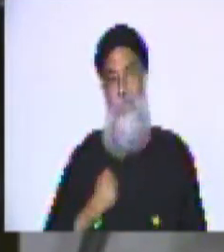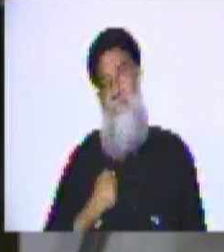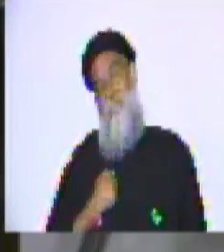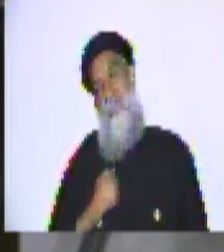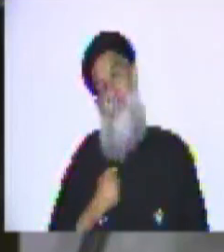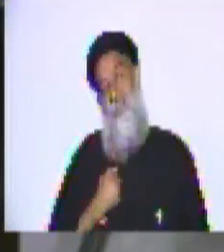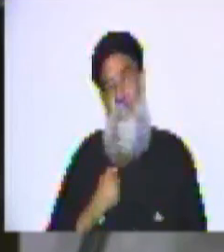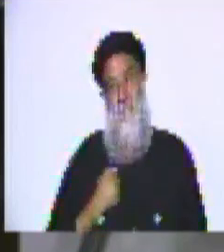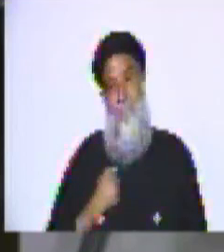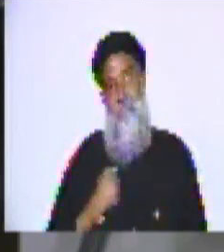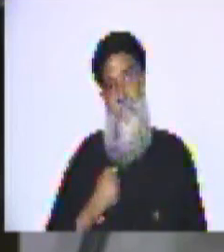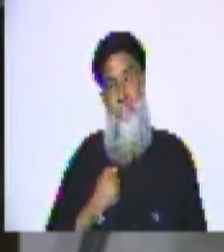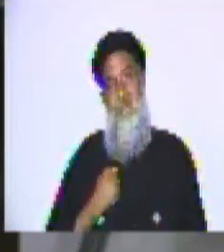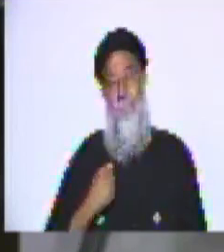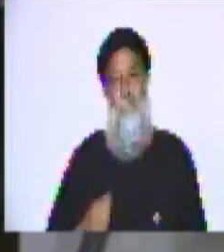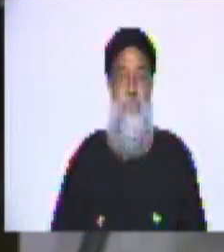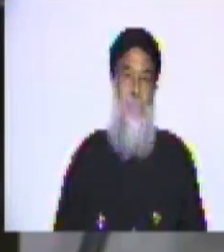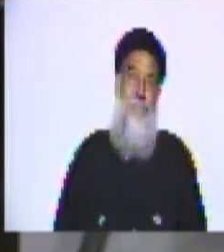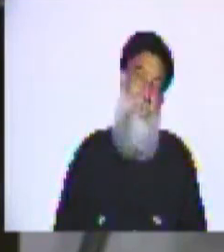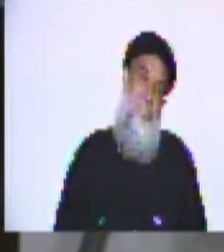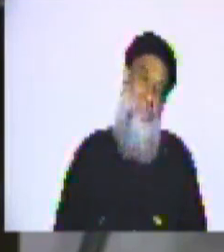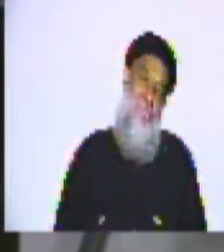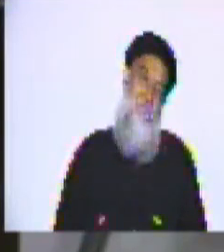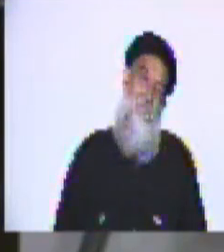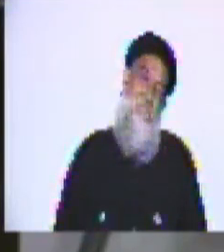يعقد يعني